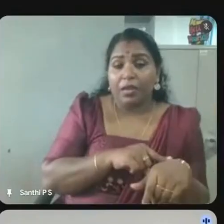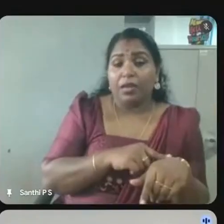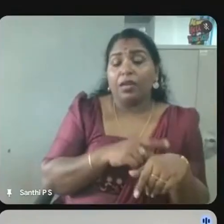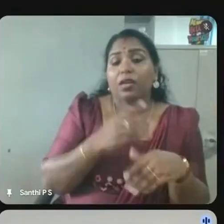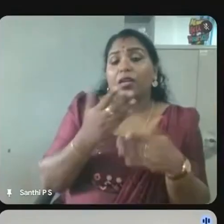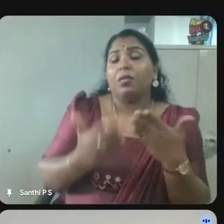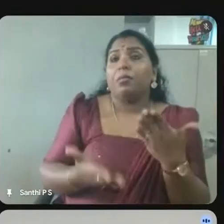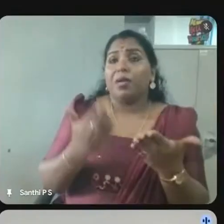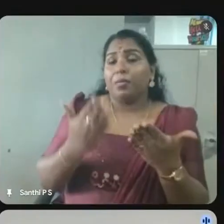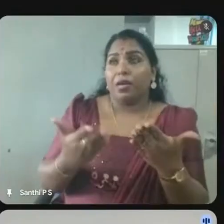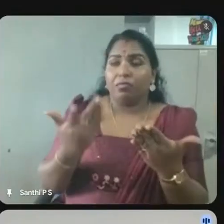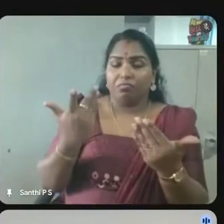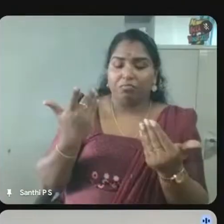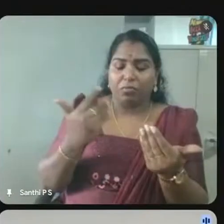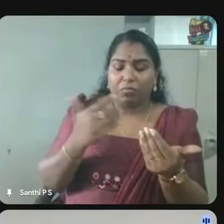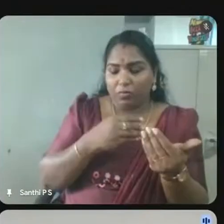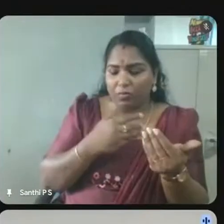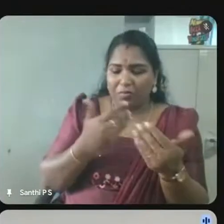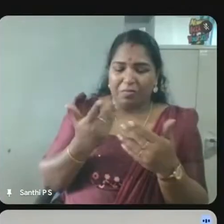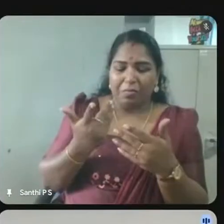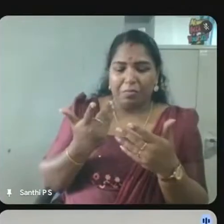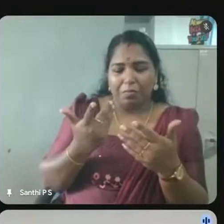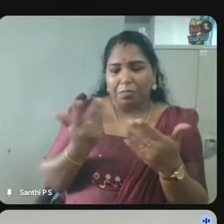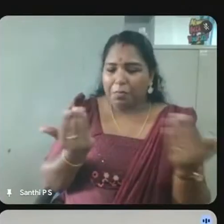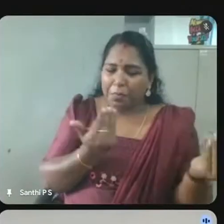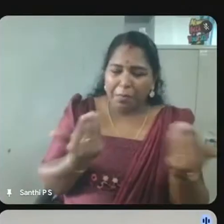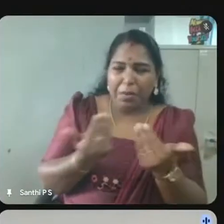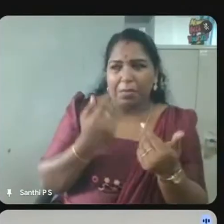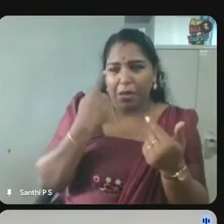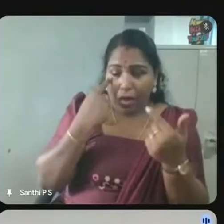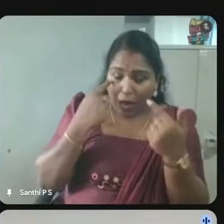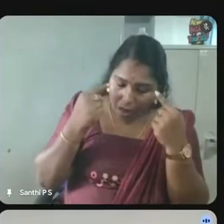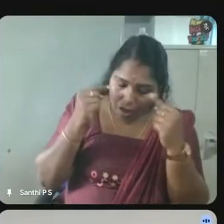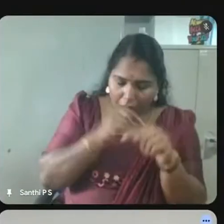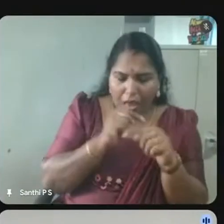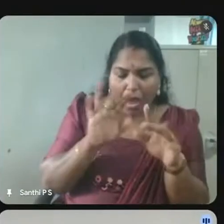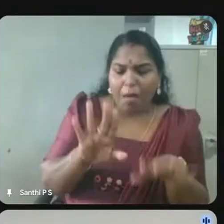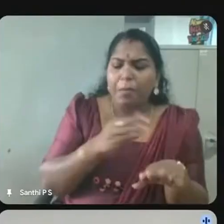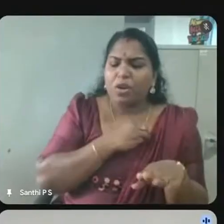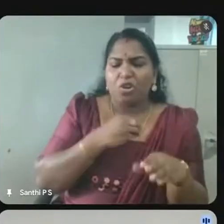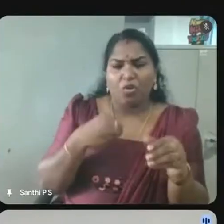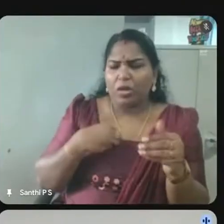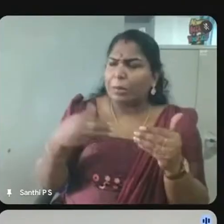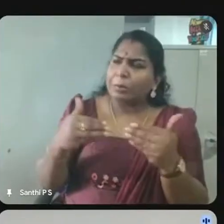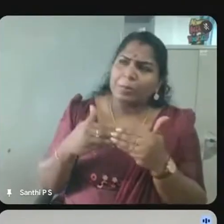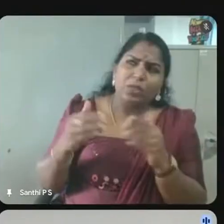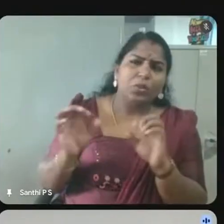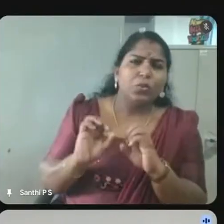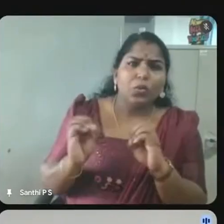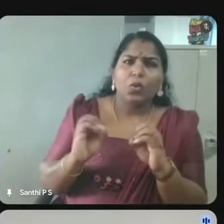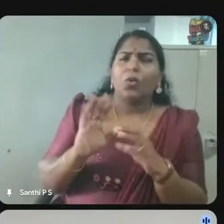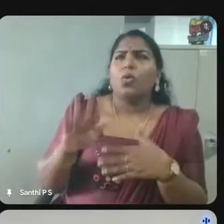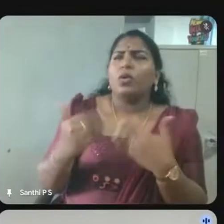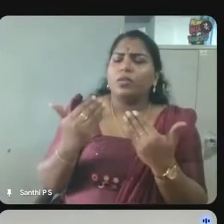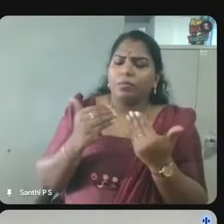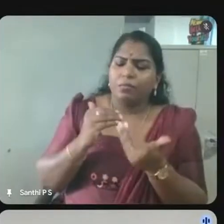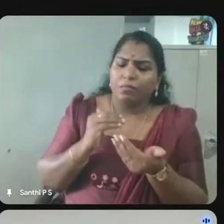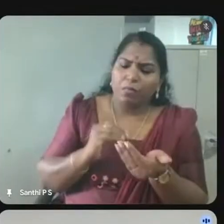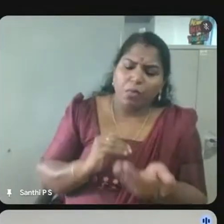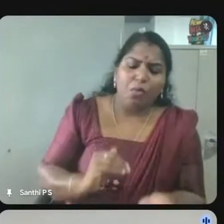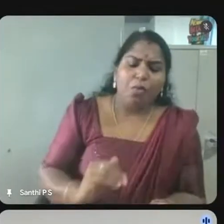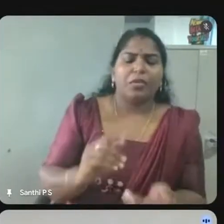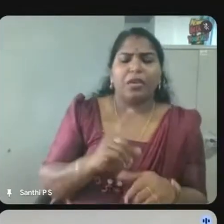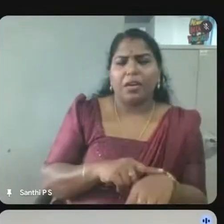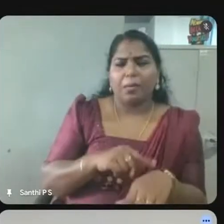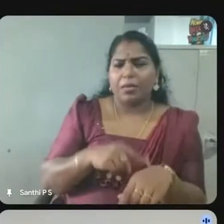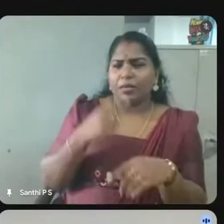ചികിത്സ ലഭിക്കാതിരുന്നാൽ, അല്ല നമുക്കൊരു കോങ്കണ്ണുണ്ട് അവിടെ നമുക്ക് ചികിത്സ ലഭിക്കാതിരുന്നാൽ, ജനിച്ചു കഴിഞ്ഞ് കഞ്ചനിറ്റൽ കാറ്ററാക്ട്, കഞ്ചനിറ്റൽ ഗ്ലോക്കോമ,